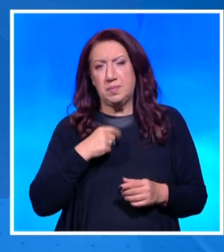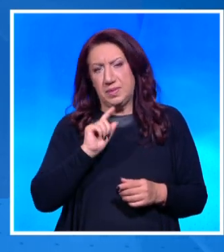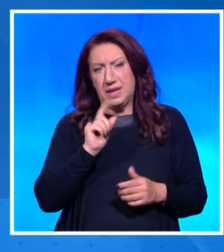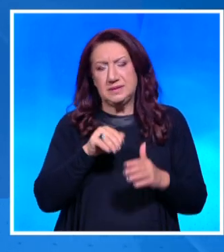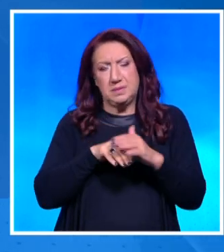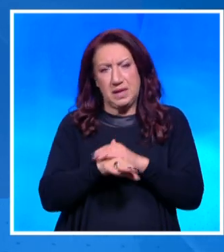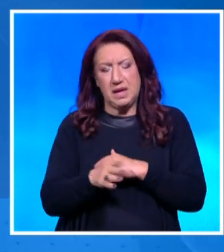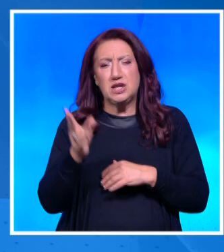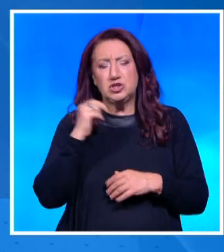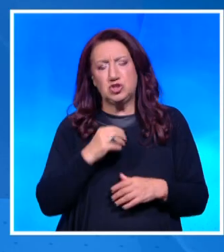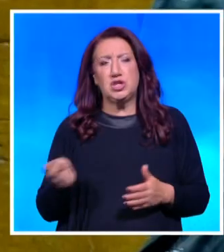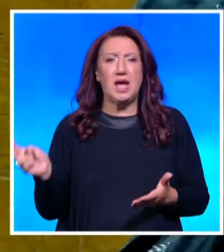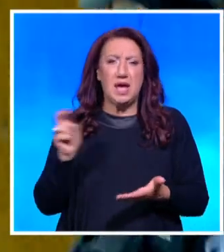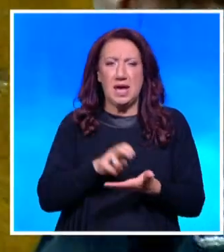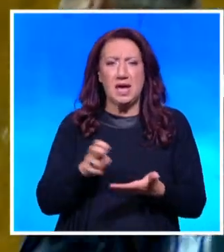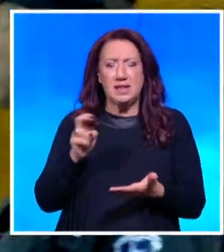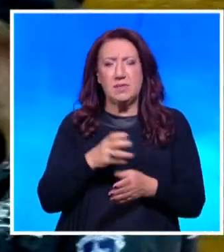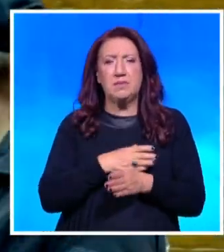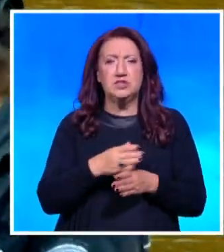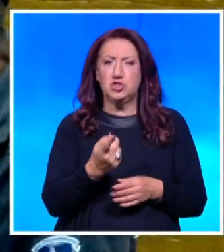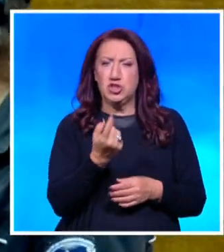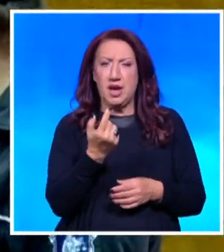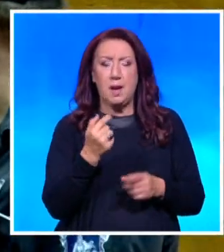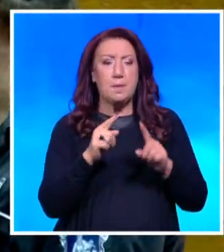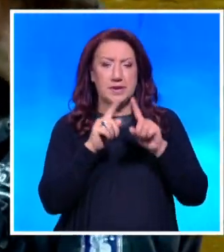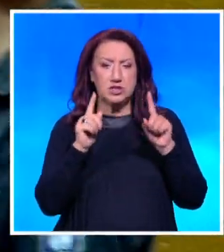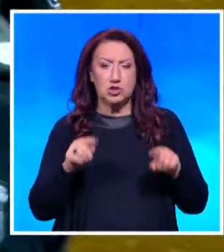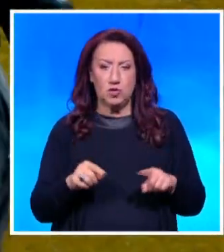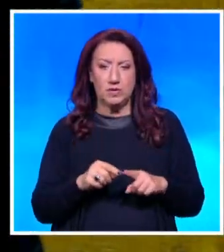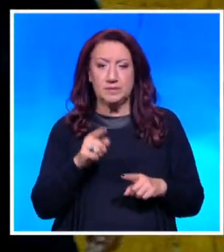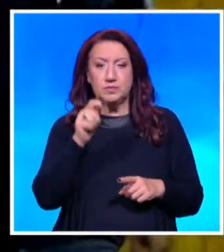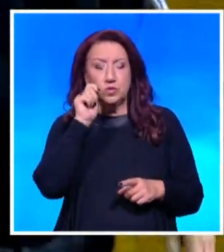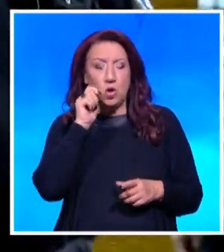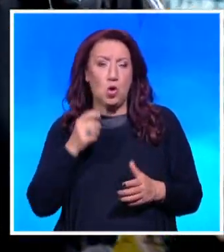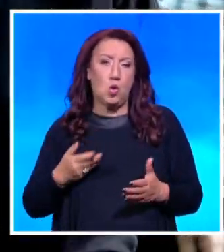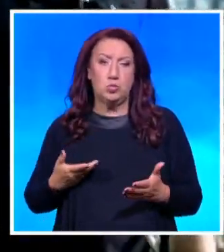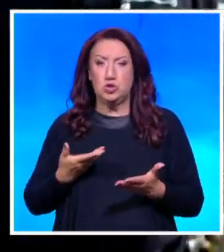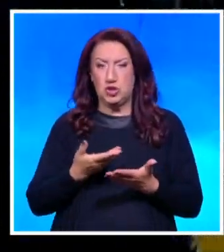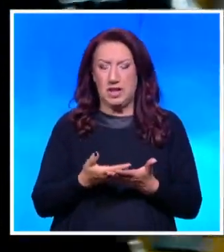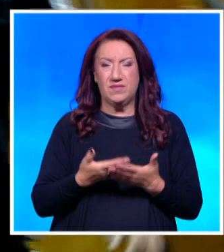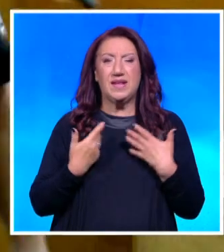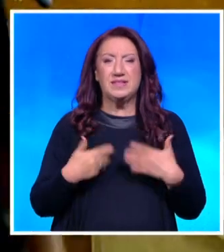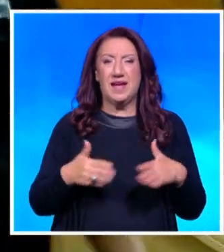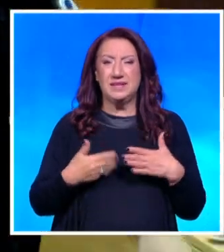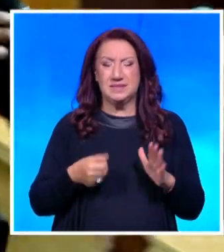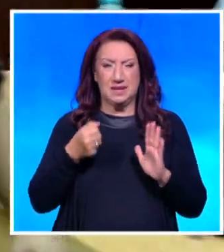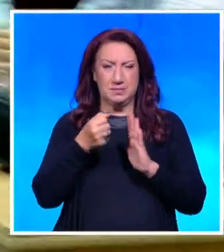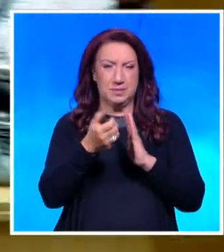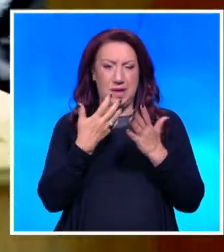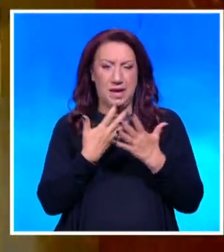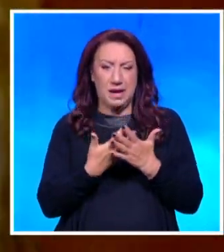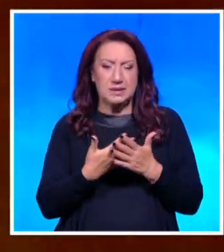се явявам на всички призовки. Мъжът обжалва оставането му в ареста, а според защитата му има, цитирам,